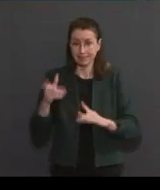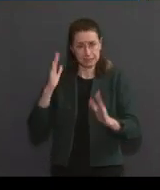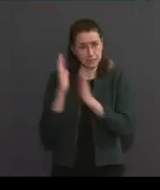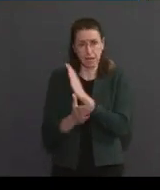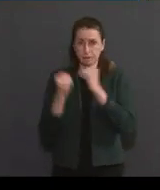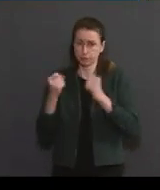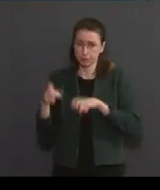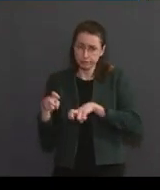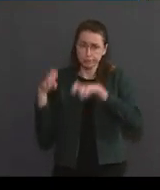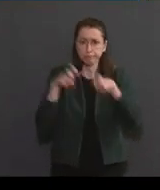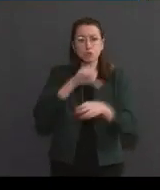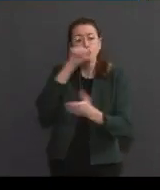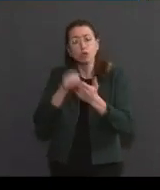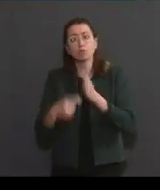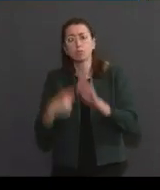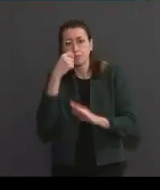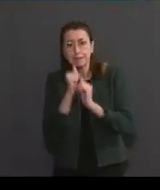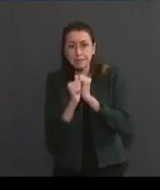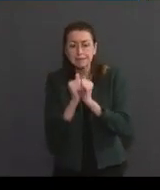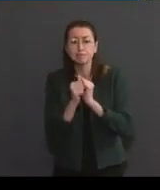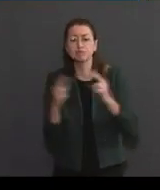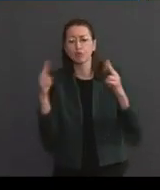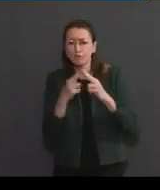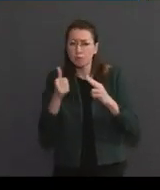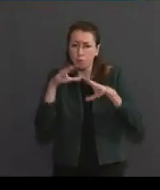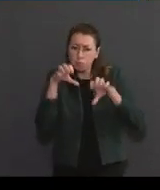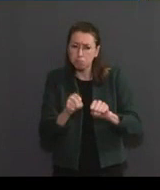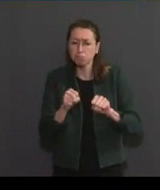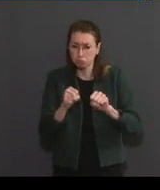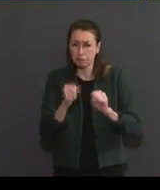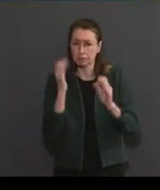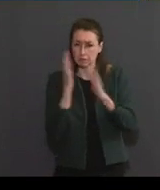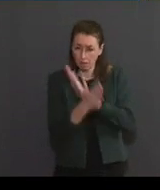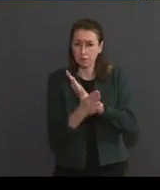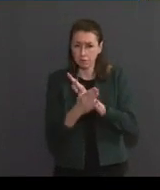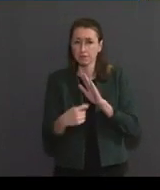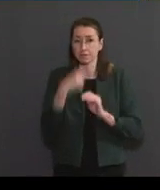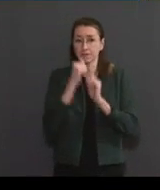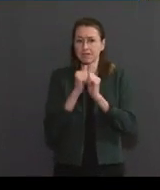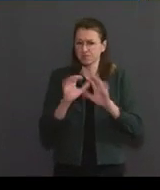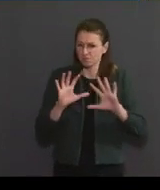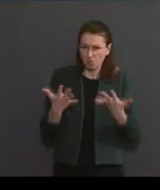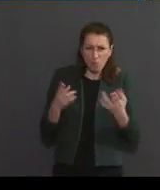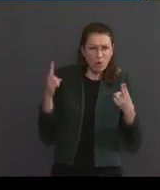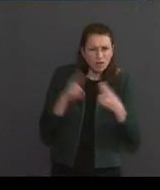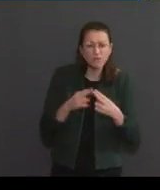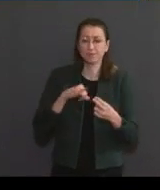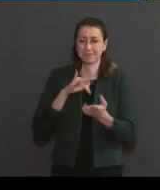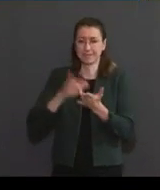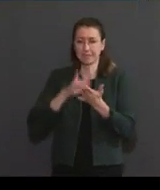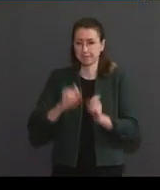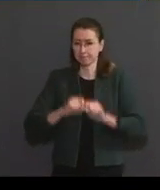test pour faire ce fameux test PCR. Où faut-il se rendre pour ça? Eh bien, sur le site